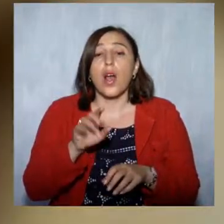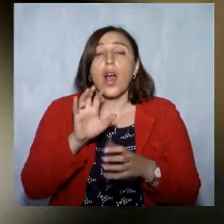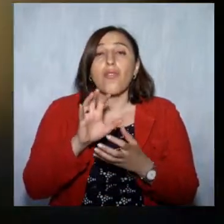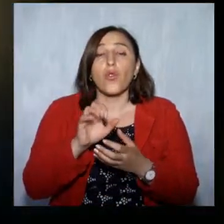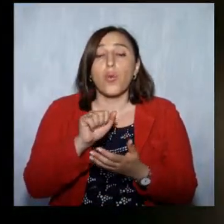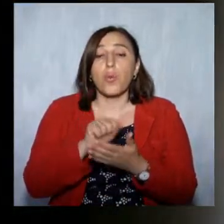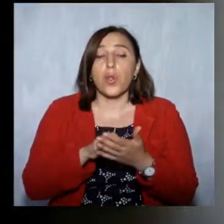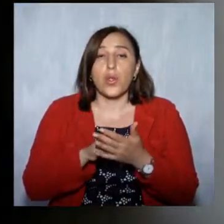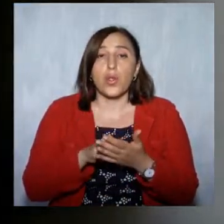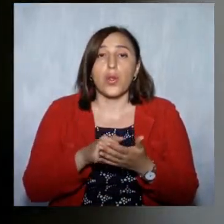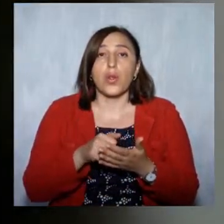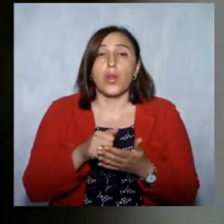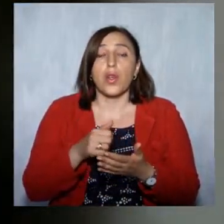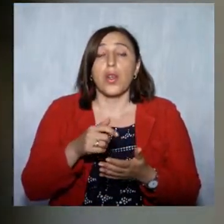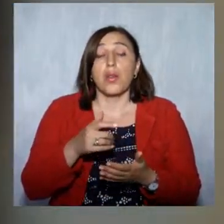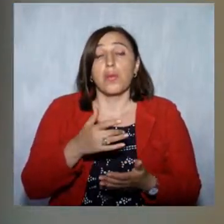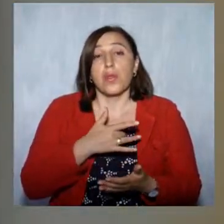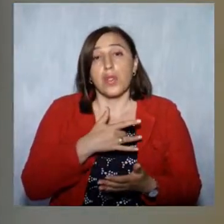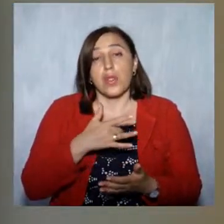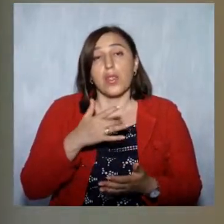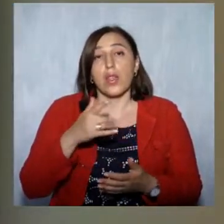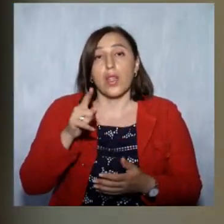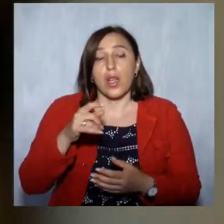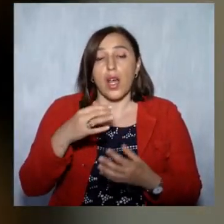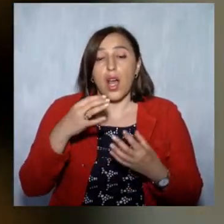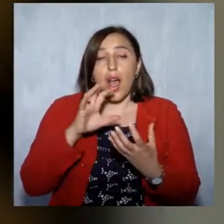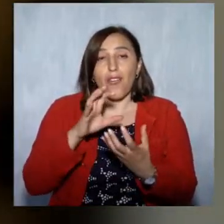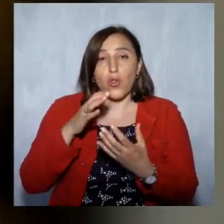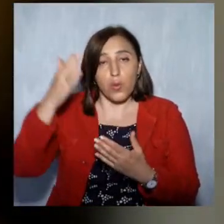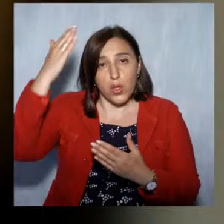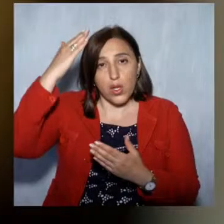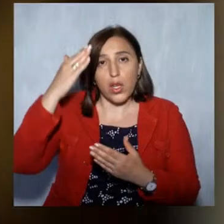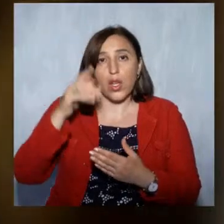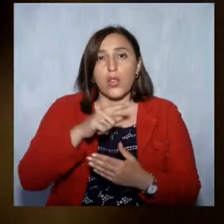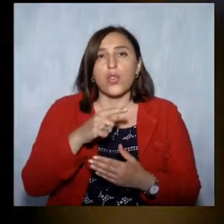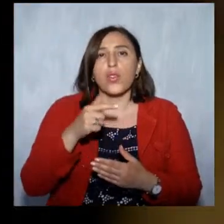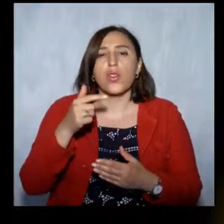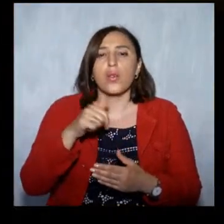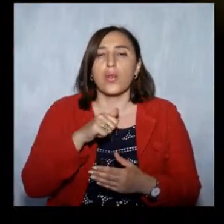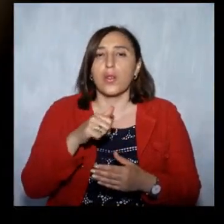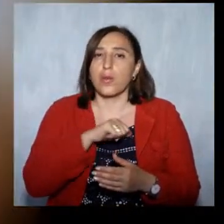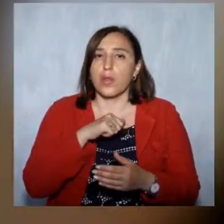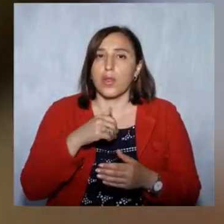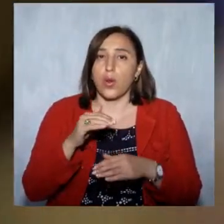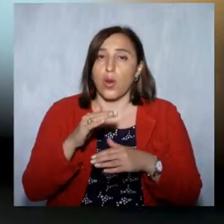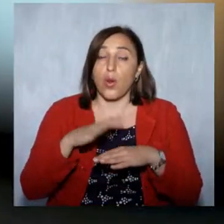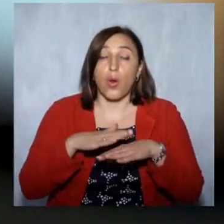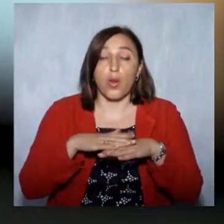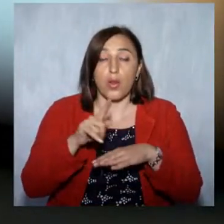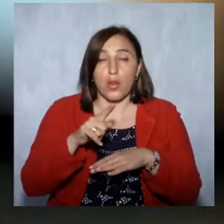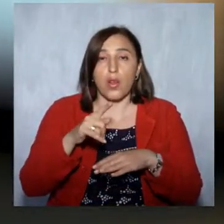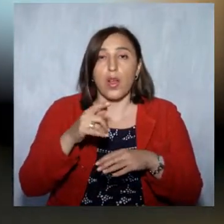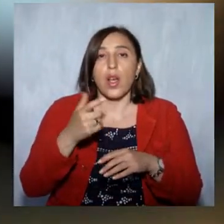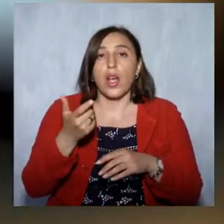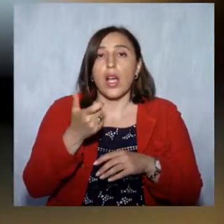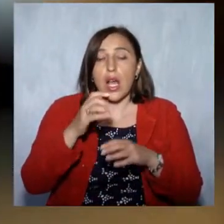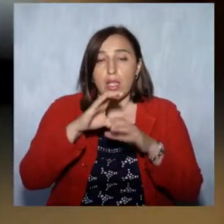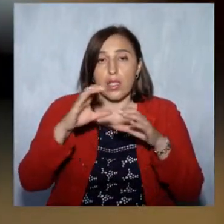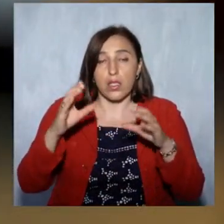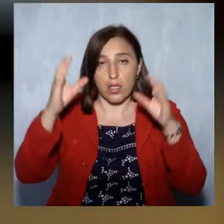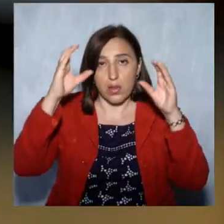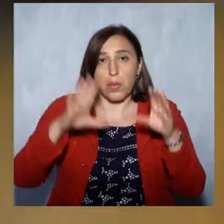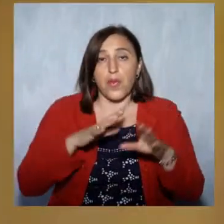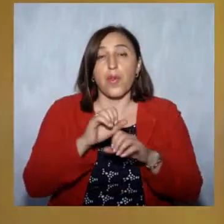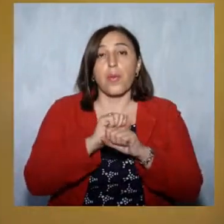պայթյունի պատճառը դրակտուրին անվտանգության կանոնների կոպիտ խախտմամբ տեղադրված գազի բալոններ։ Ավտոբուսը շահագործող